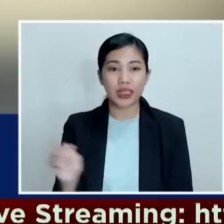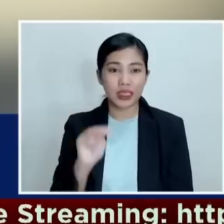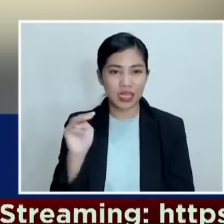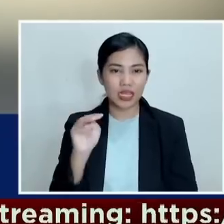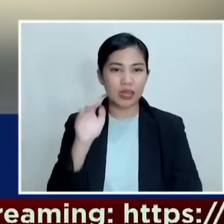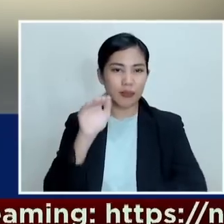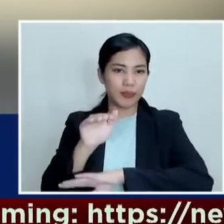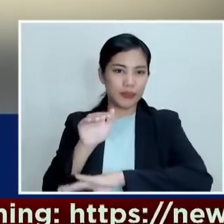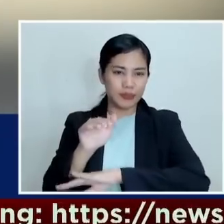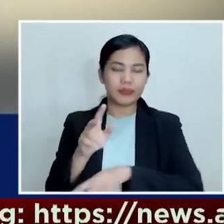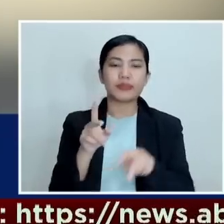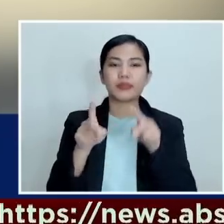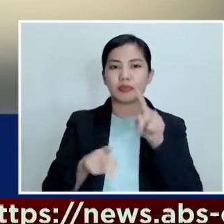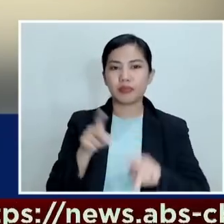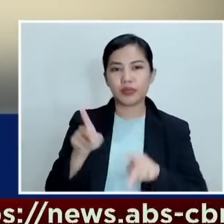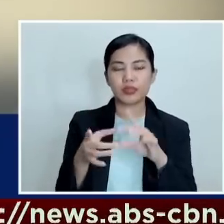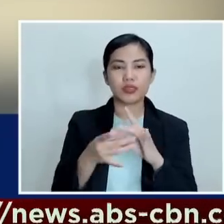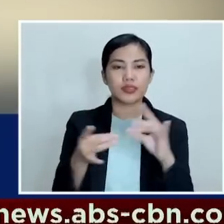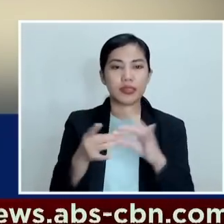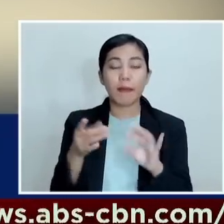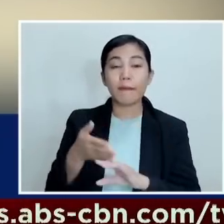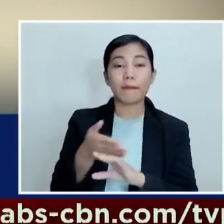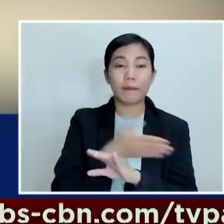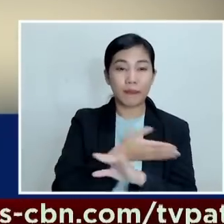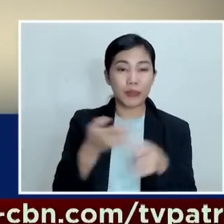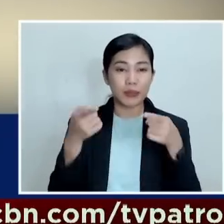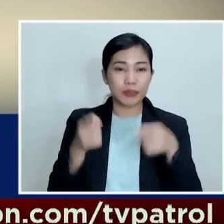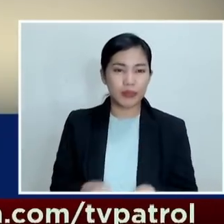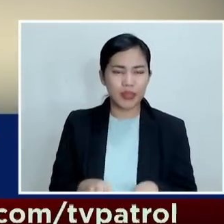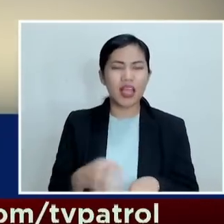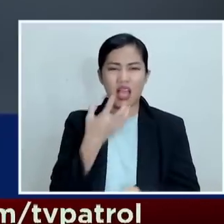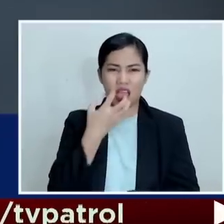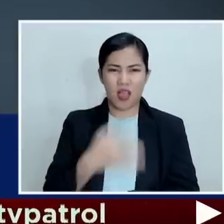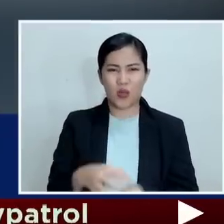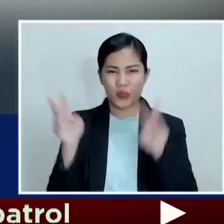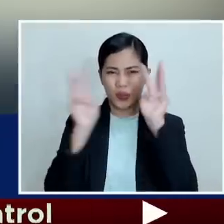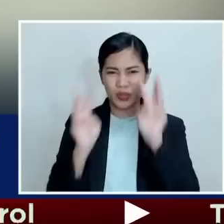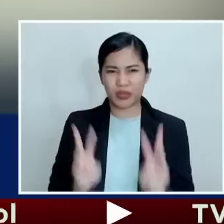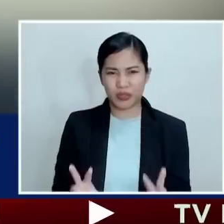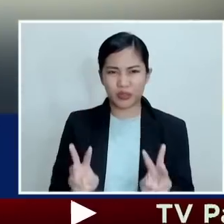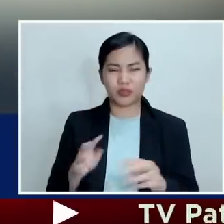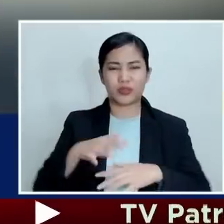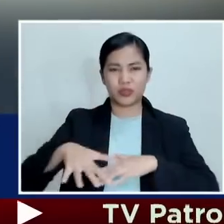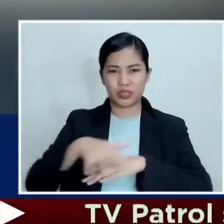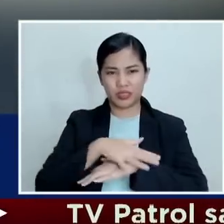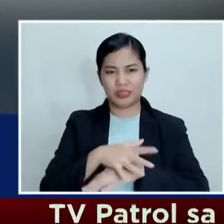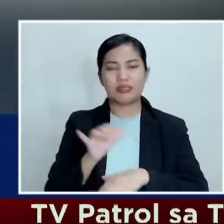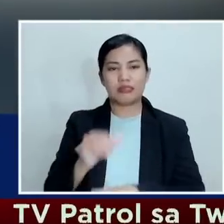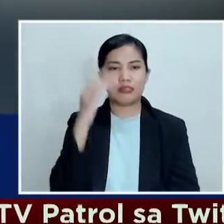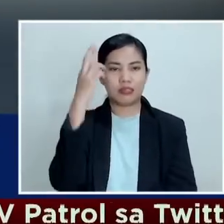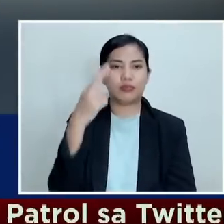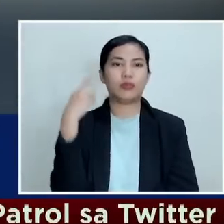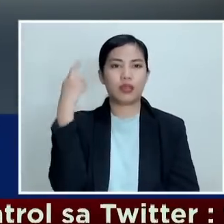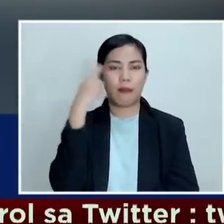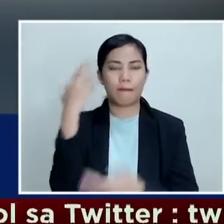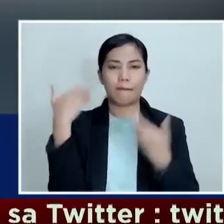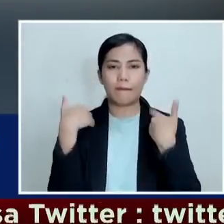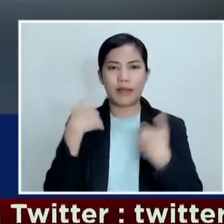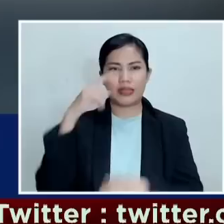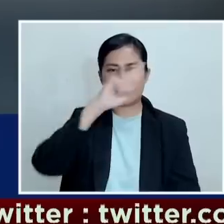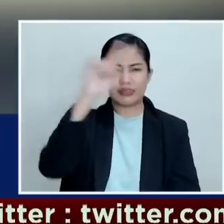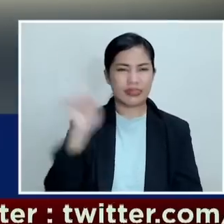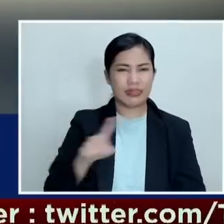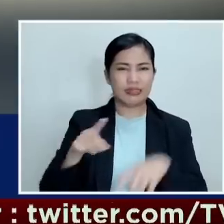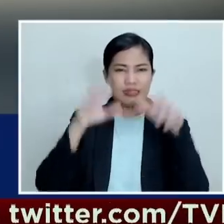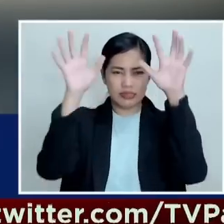mga residente, bago ang insidente ay mainit ang panahon sa lugar na dahilan para magkaroon po ng thunderstorm at